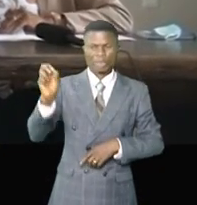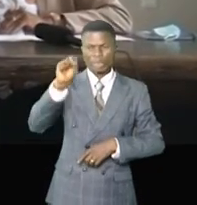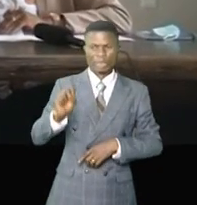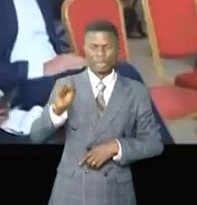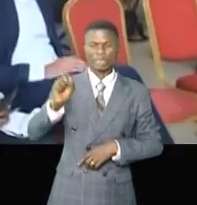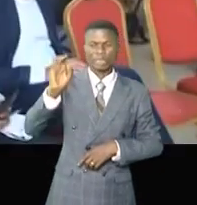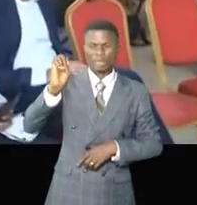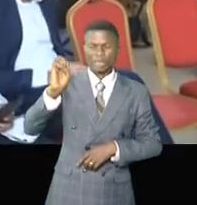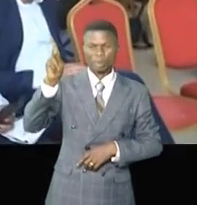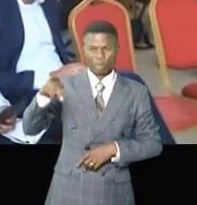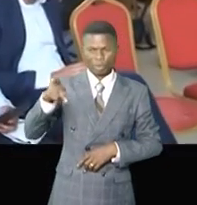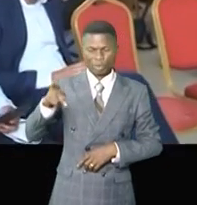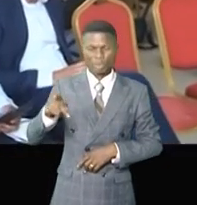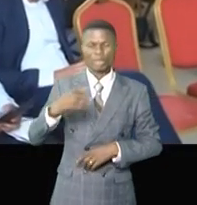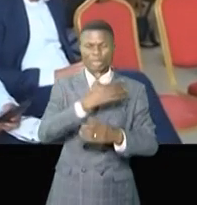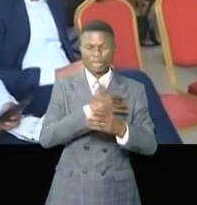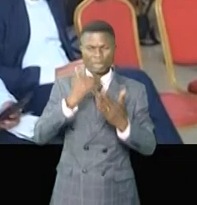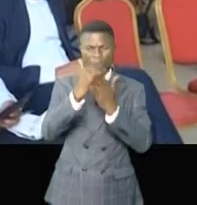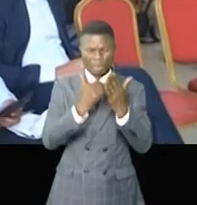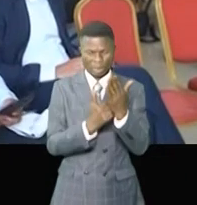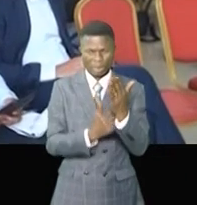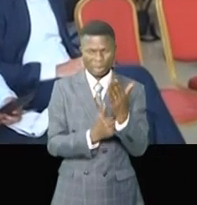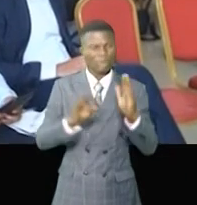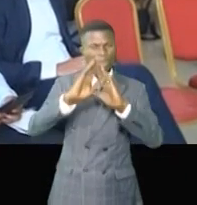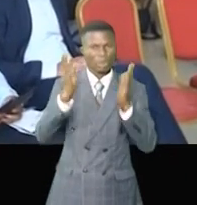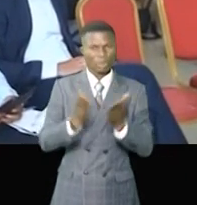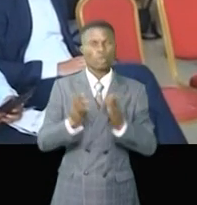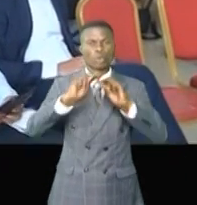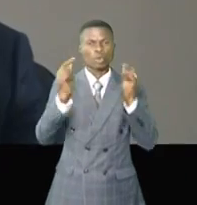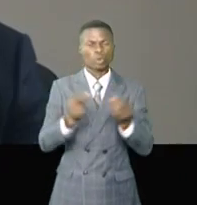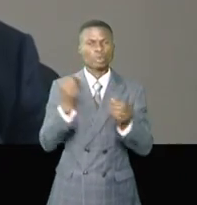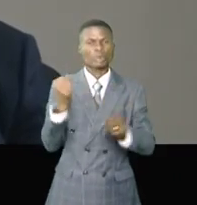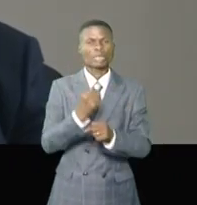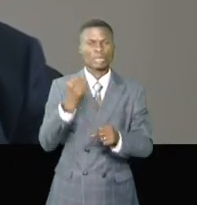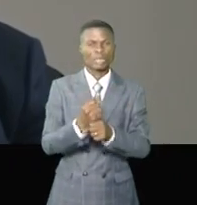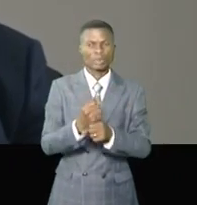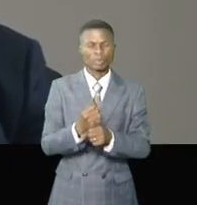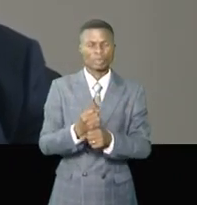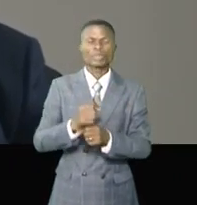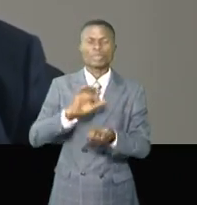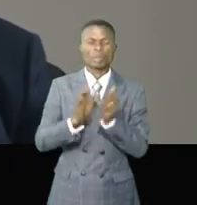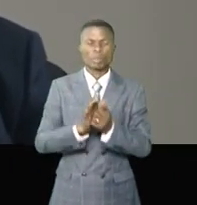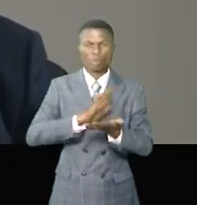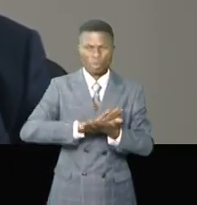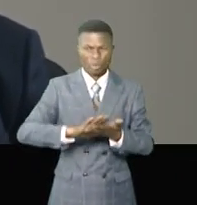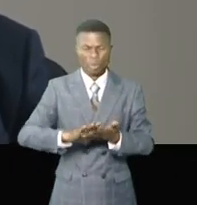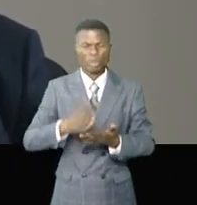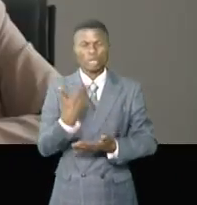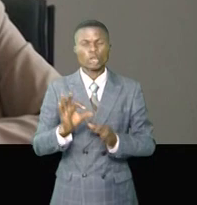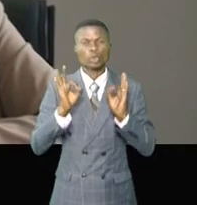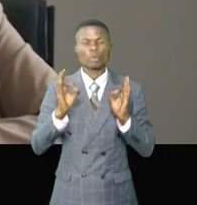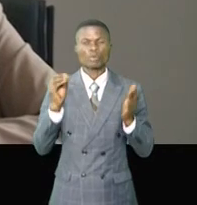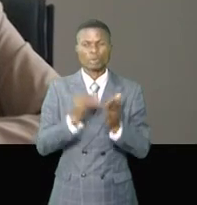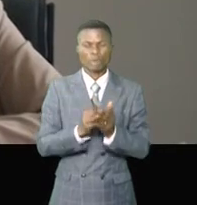cela s'ajoute l'identification et l'enregistrement de toutes les structures œuvrant dans l'assainissement. Autre innovation,